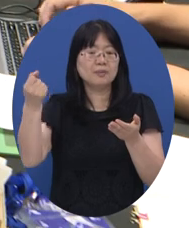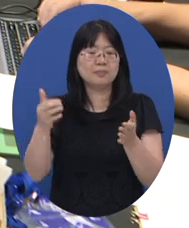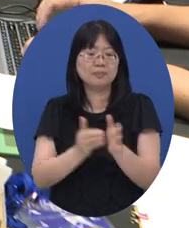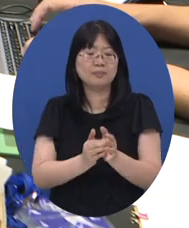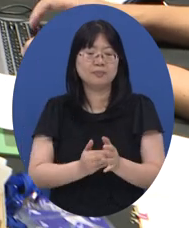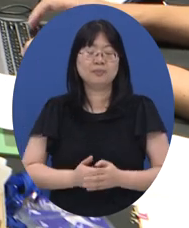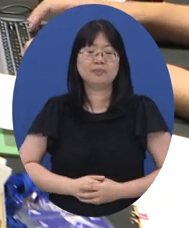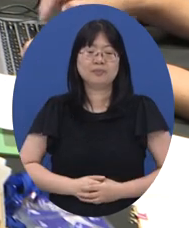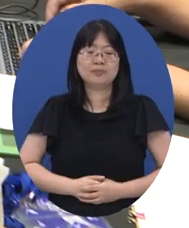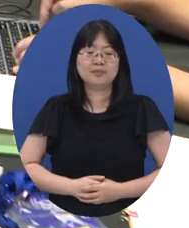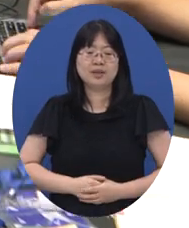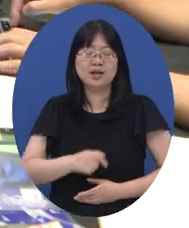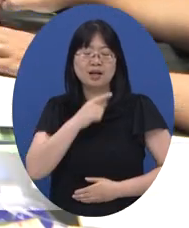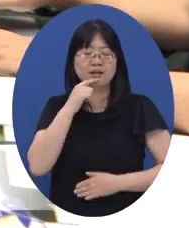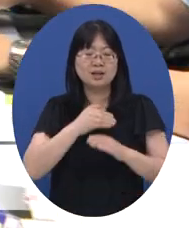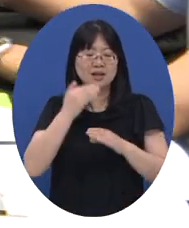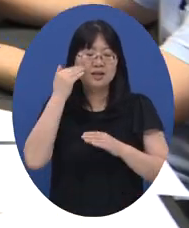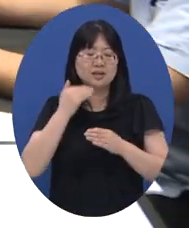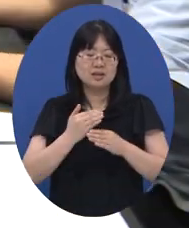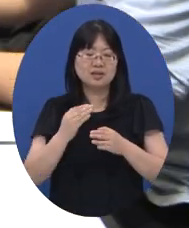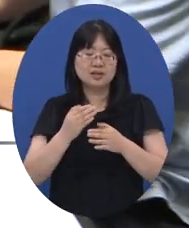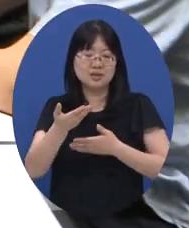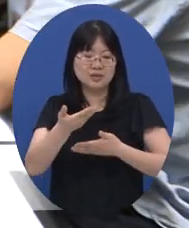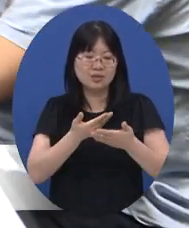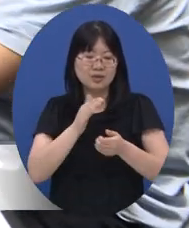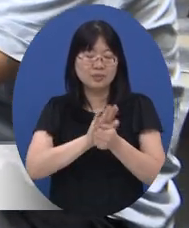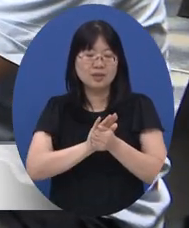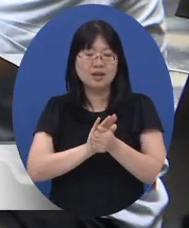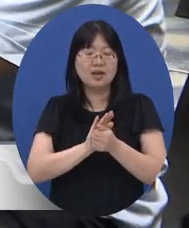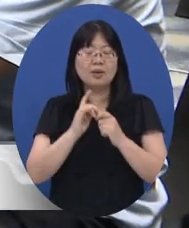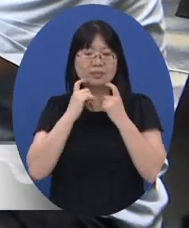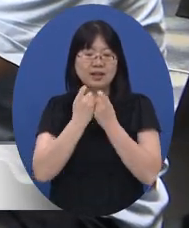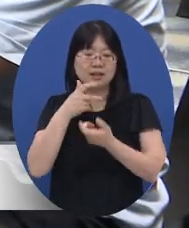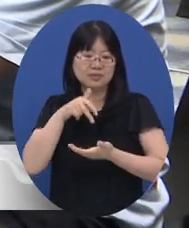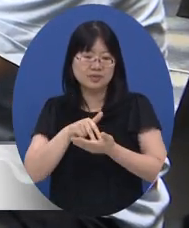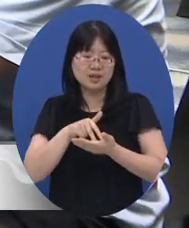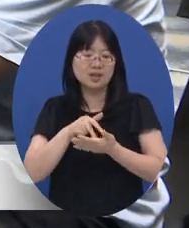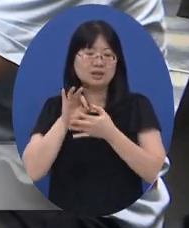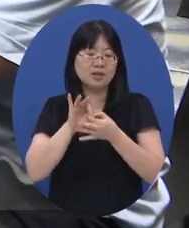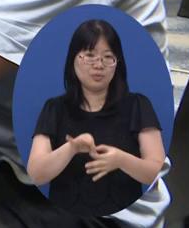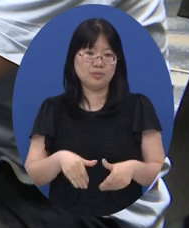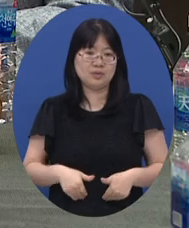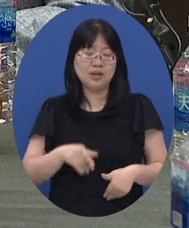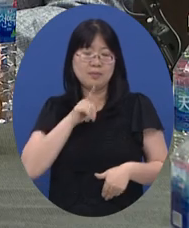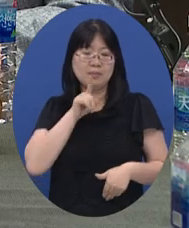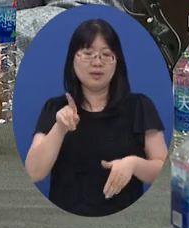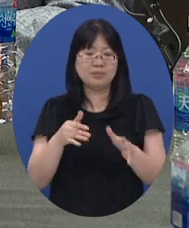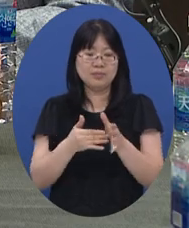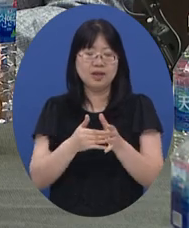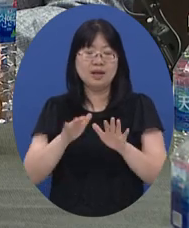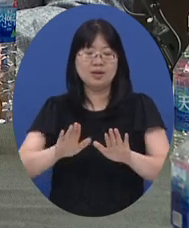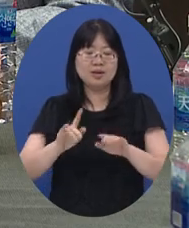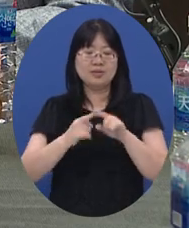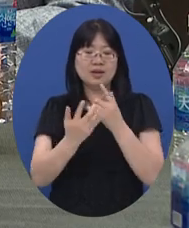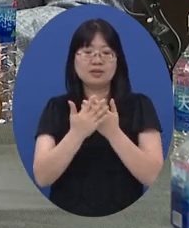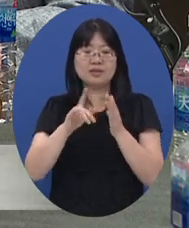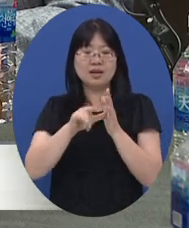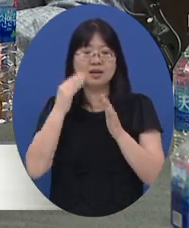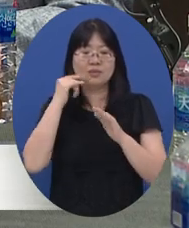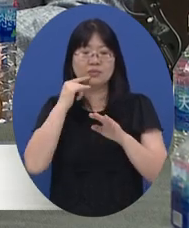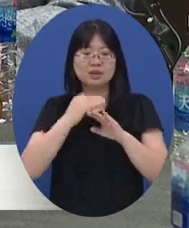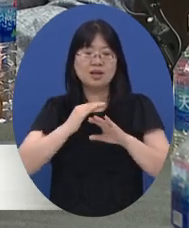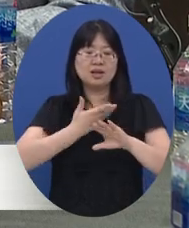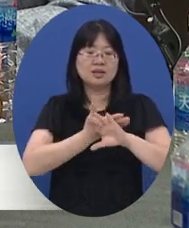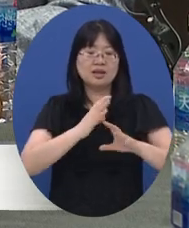6 이어 남북 교차 쿵 면에도 민간차원의 교전 계속 돼야 한다는 견해를 피력했습니다 이번 대회의 서남부권